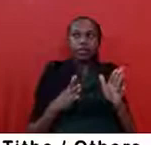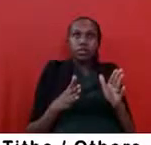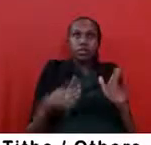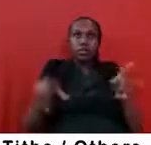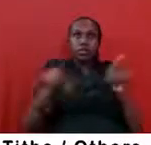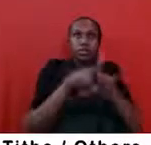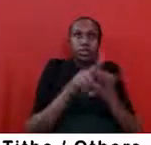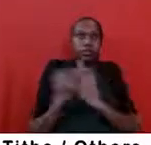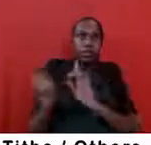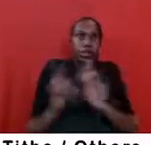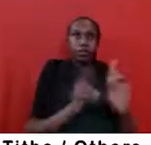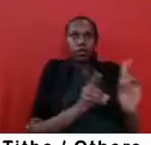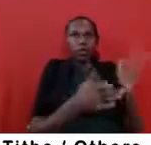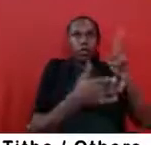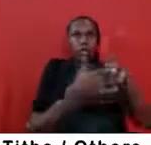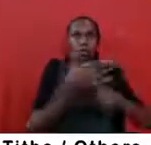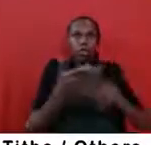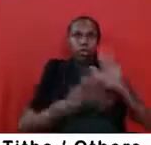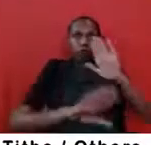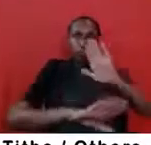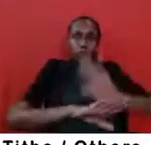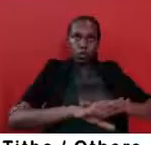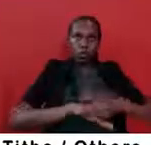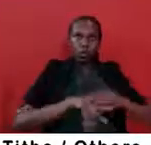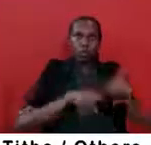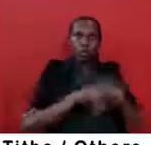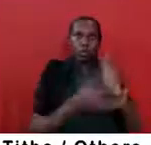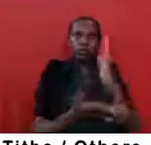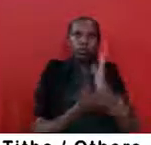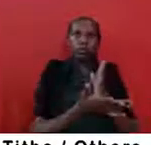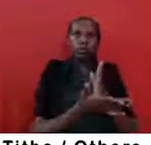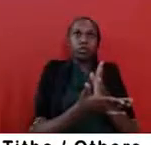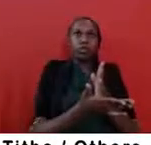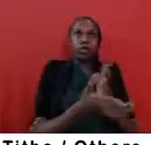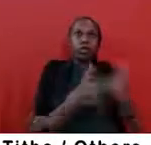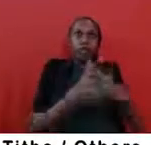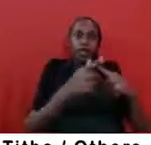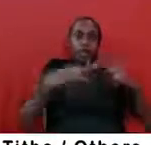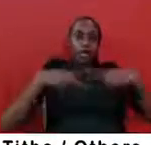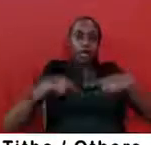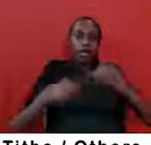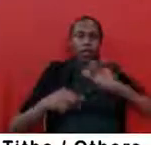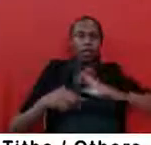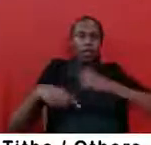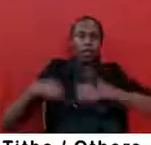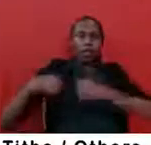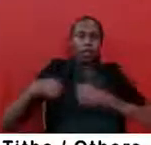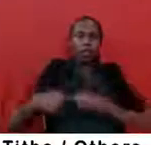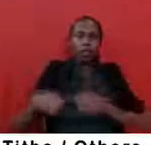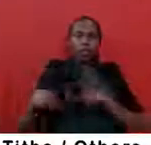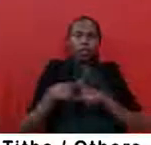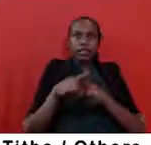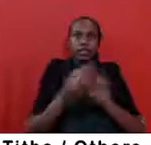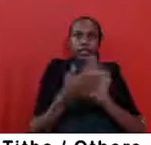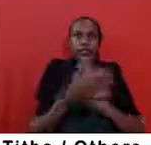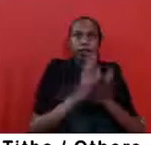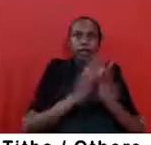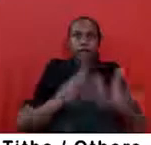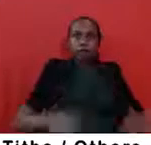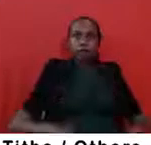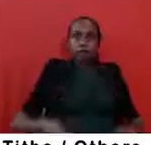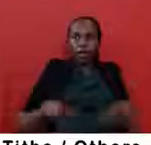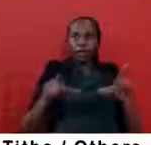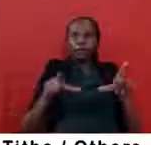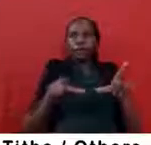Na kutenda yaliyo halali na haki, ataponya roho yake nayo itakuwa